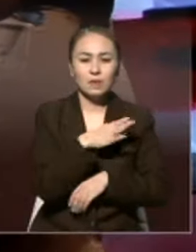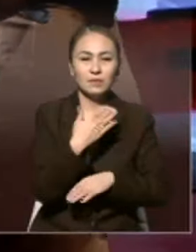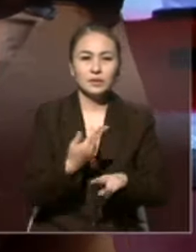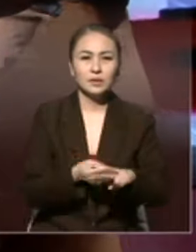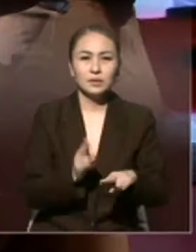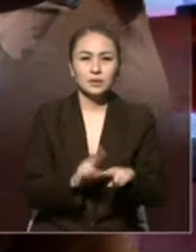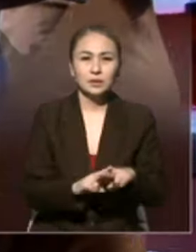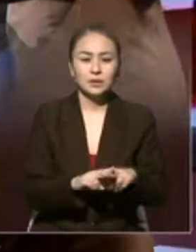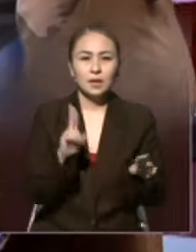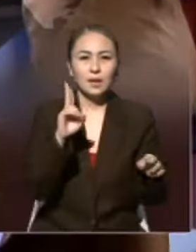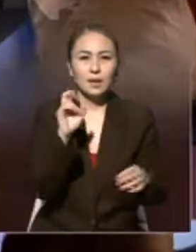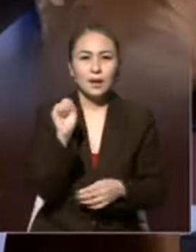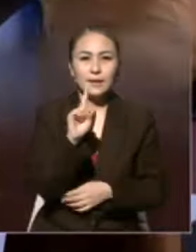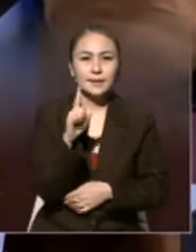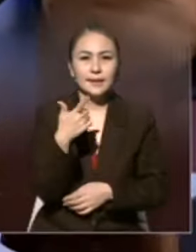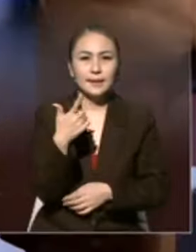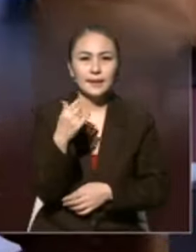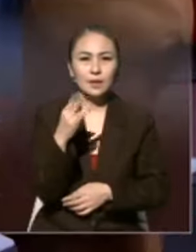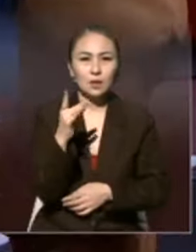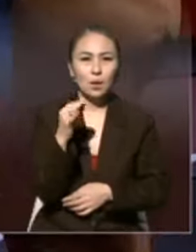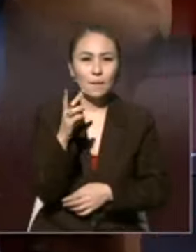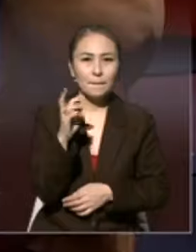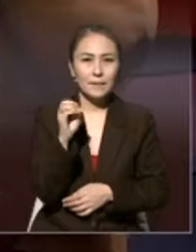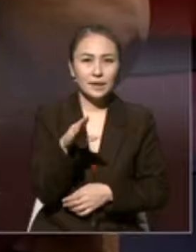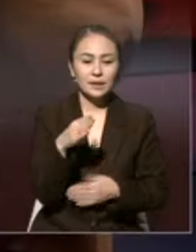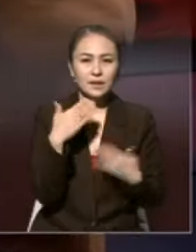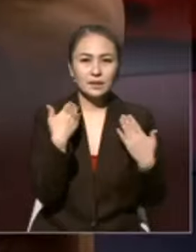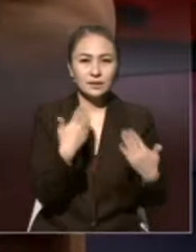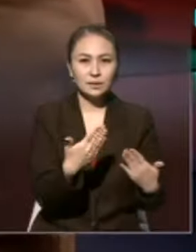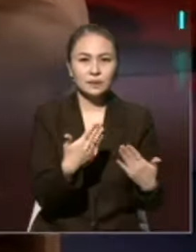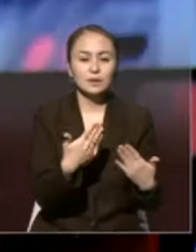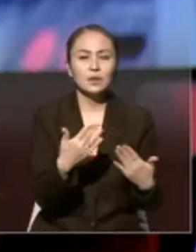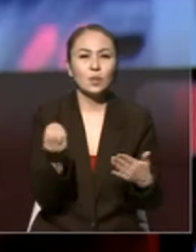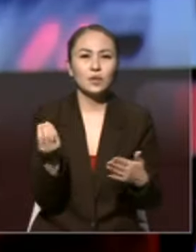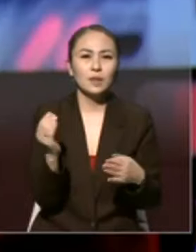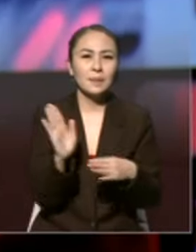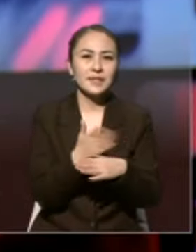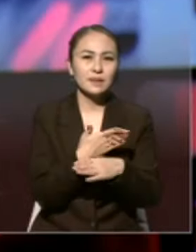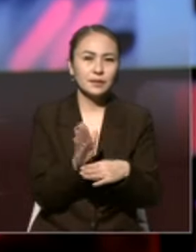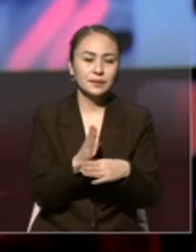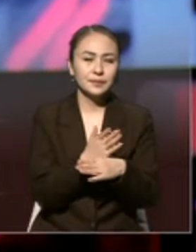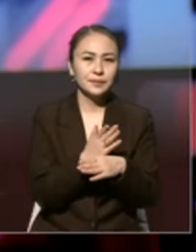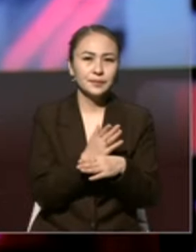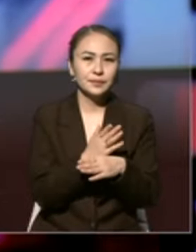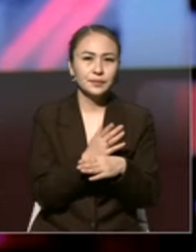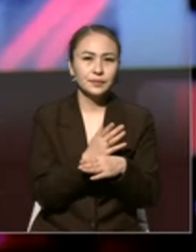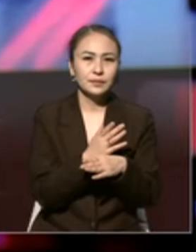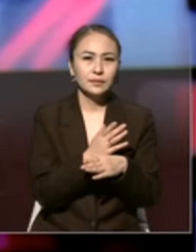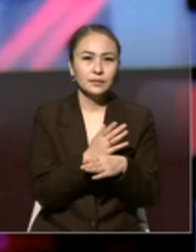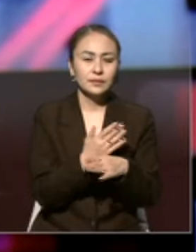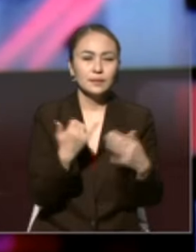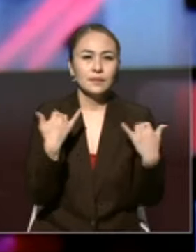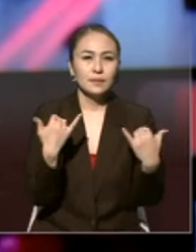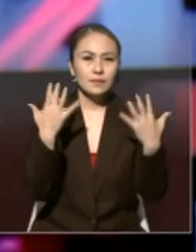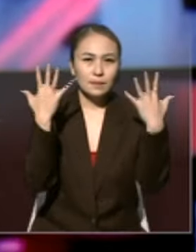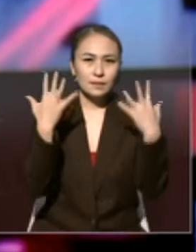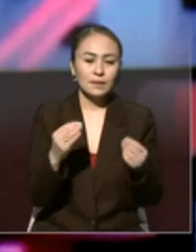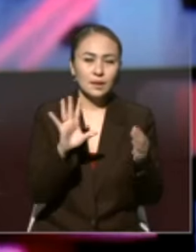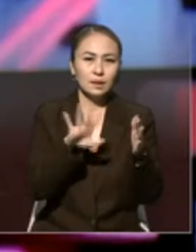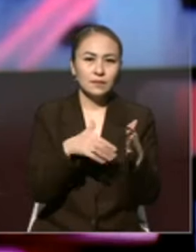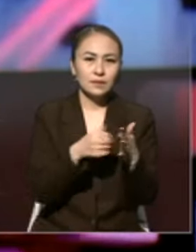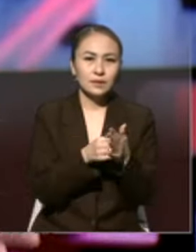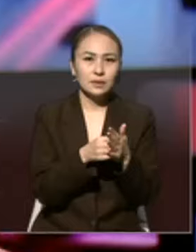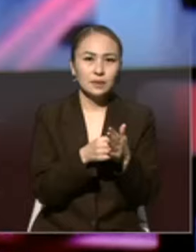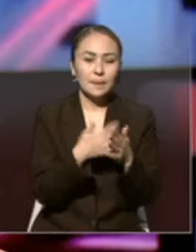міне қазгидромет пен қазсу шаруашылығы деп жатыр. Енді одан басқа міне осы бүгінгі күнге дейін